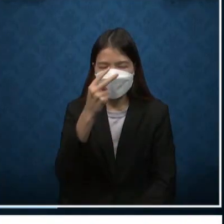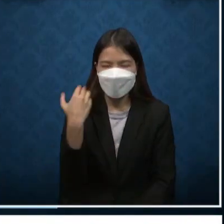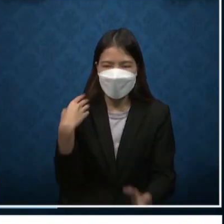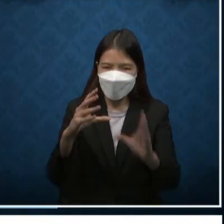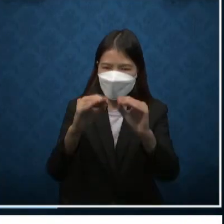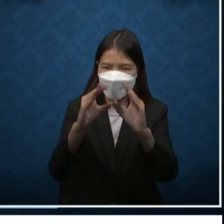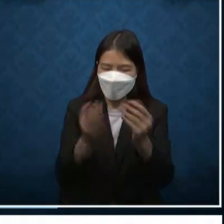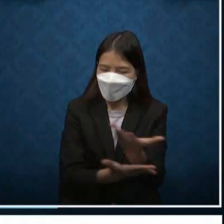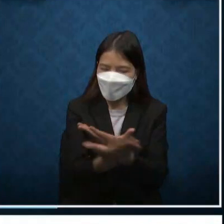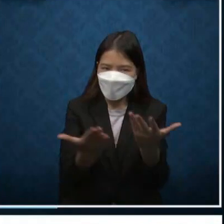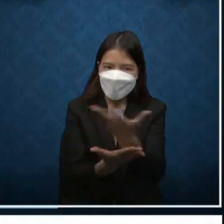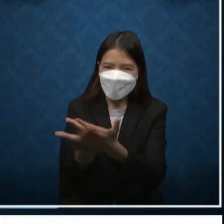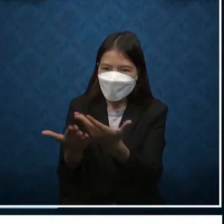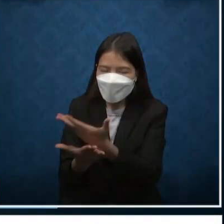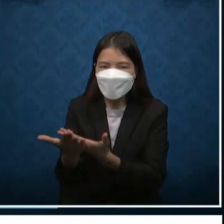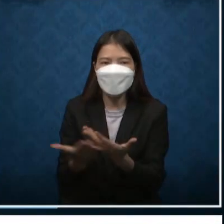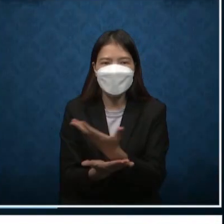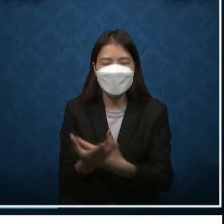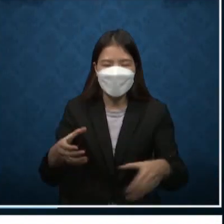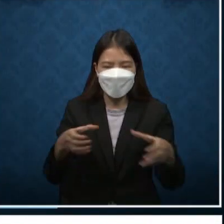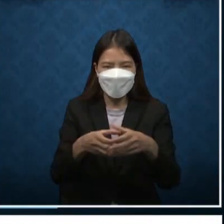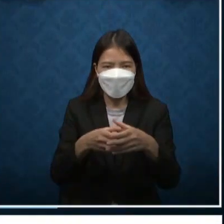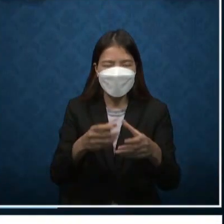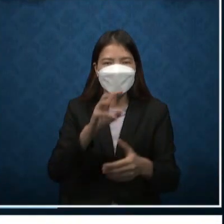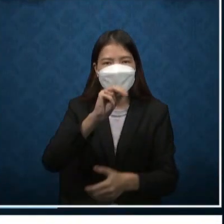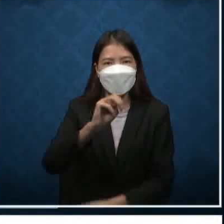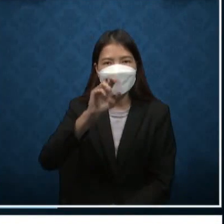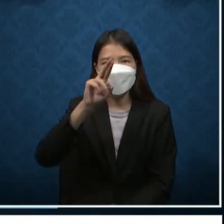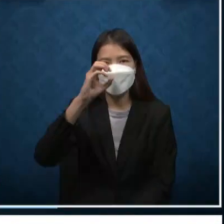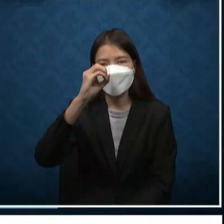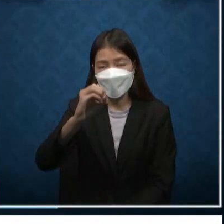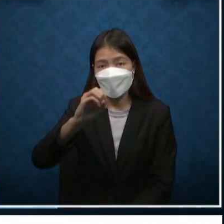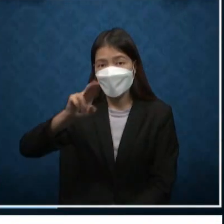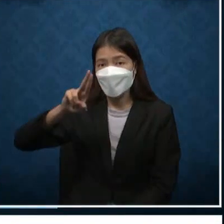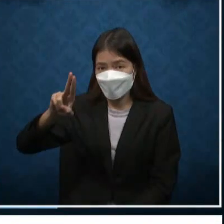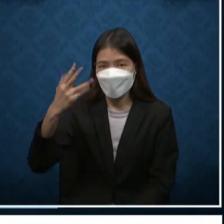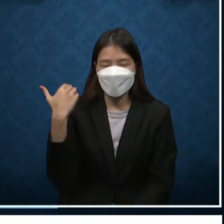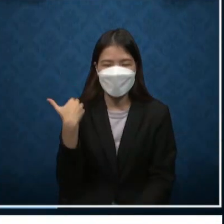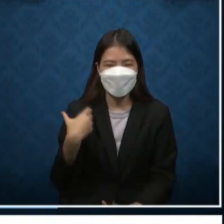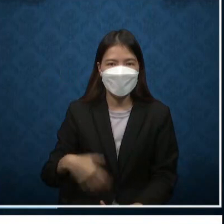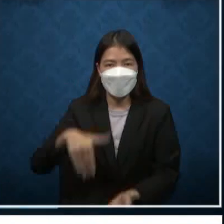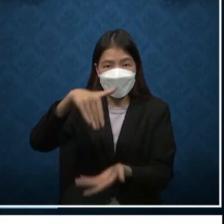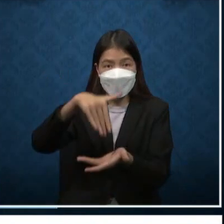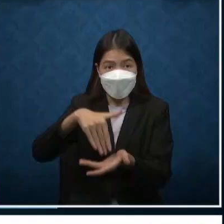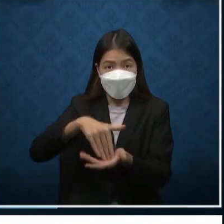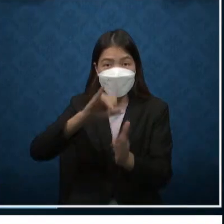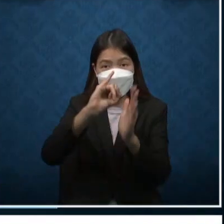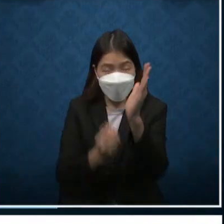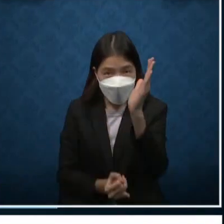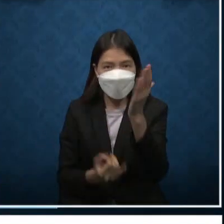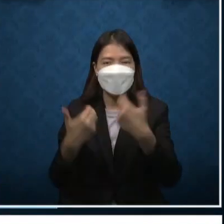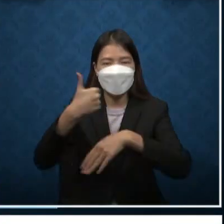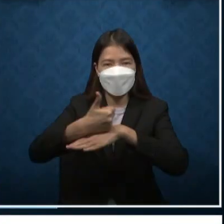ม หาลือรก เวรียญกว Hisหน่วยงานที่ทำ M.O.Y. ไ้ นะ สํารการ จัหวสเช่น ผู้วารอจการัหวัส